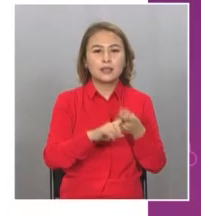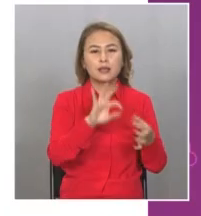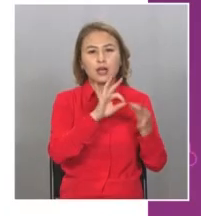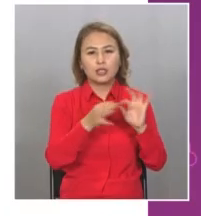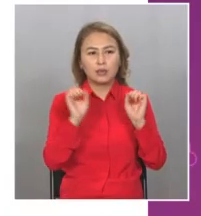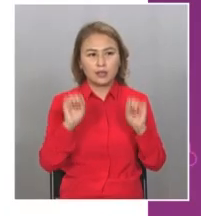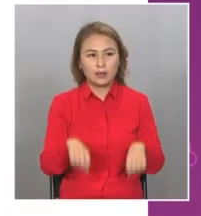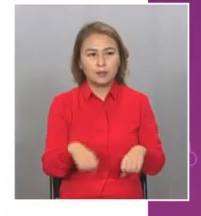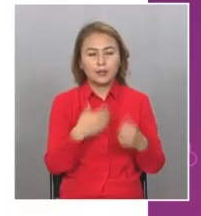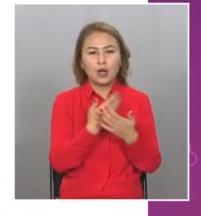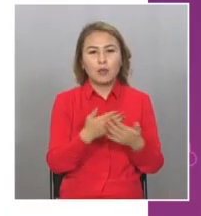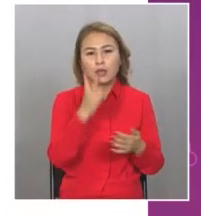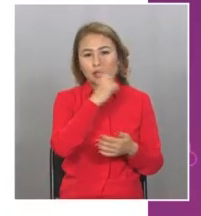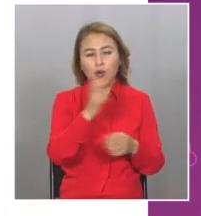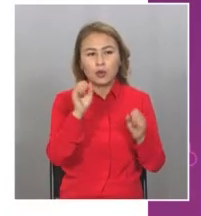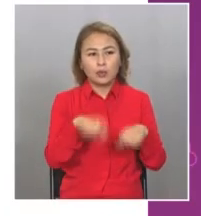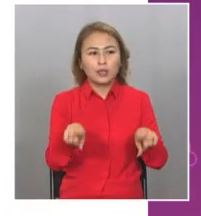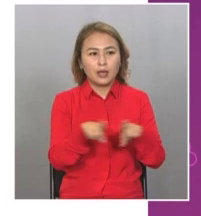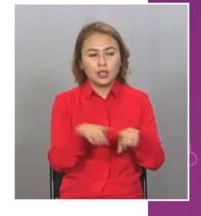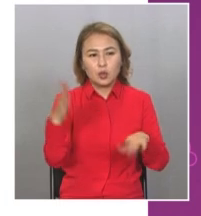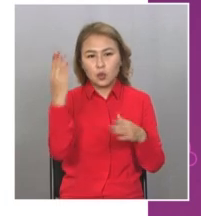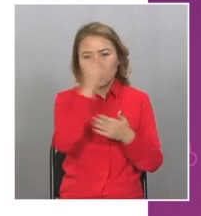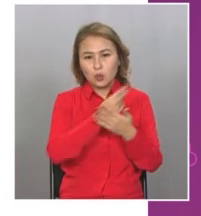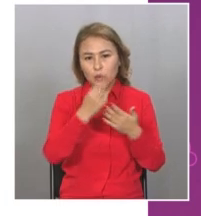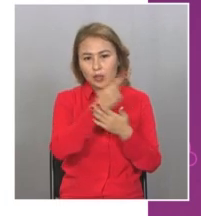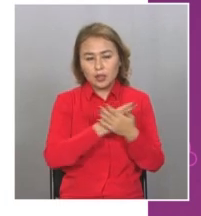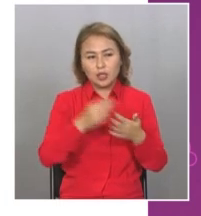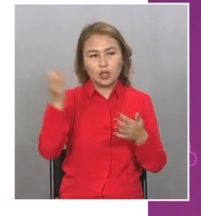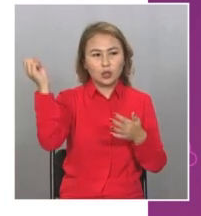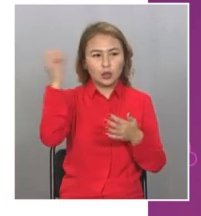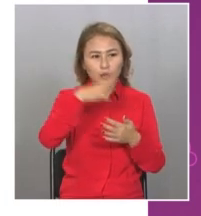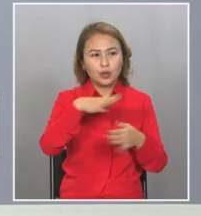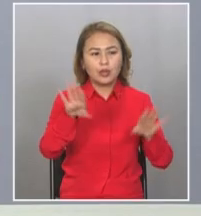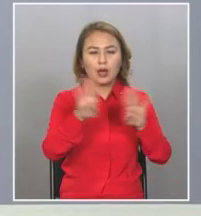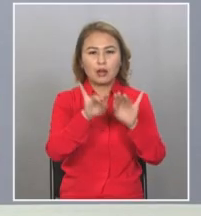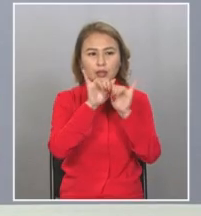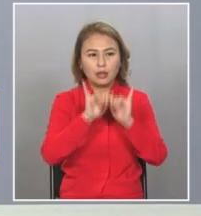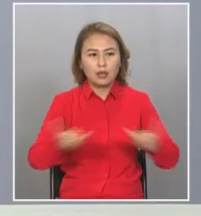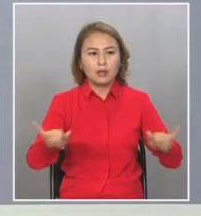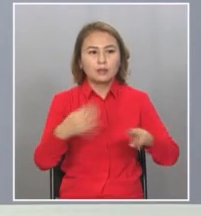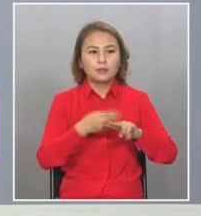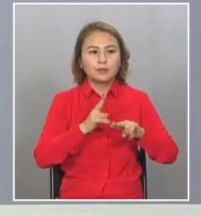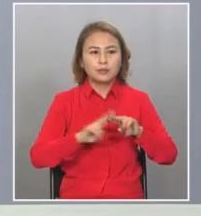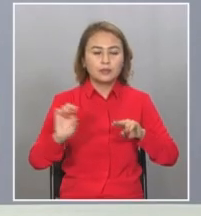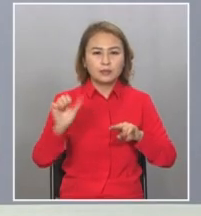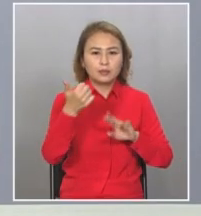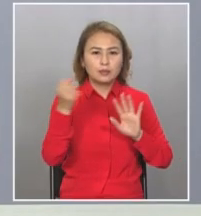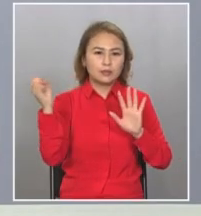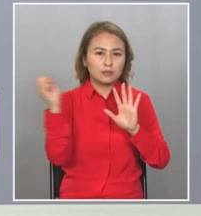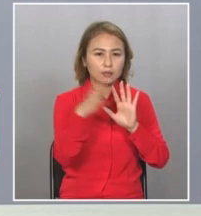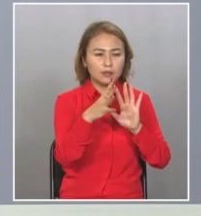кетейік. Бұл жерде көріп отқандарымыздай суретте күн радиациясының бұл жерде біріншіден түсу